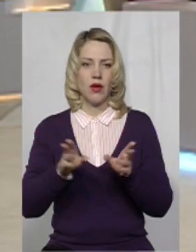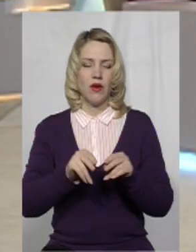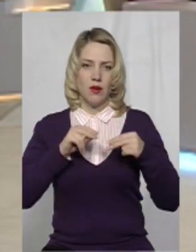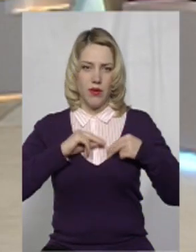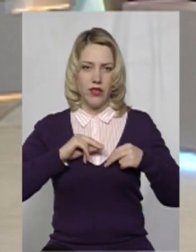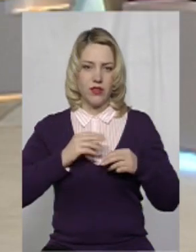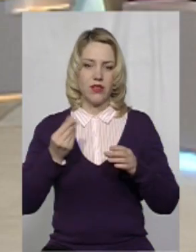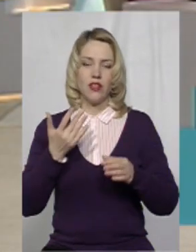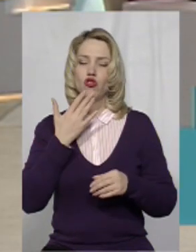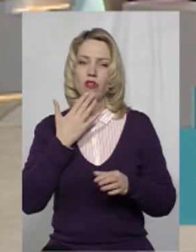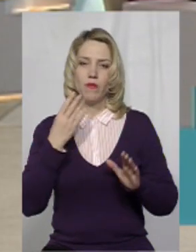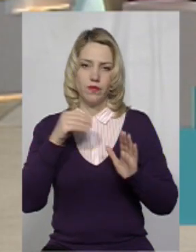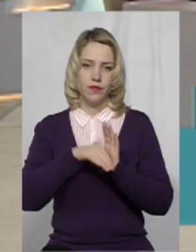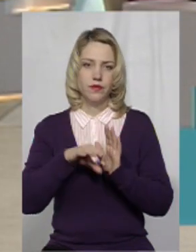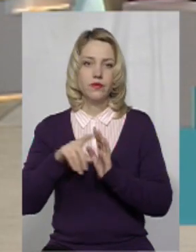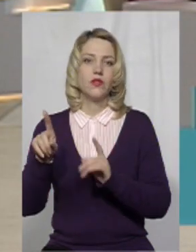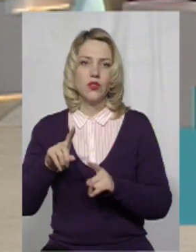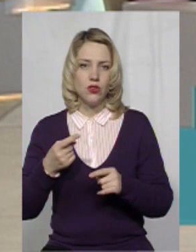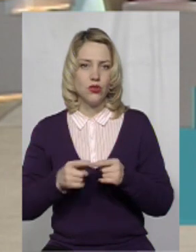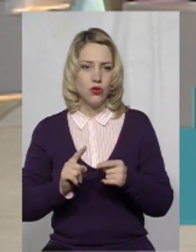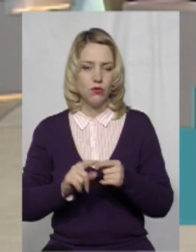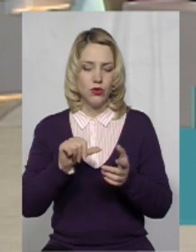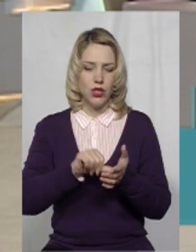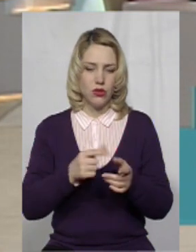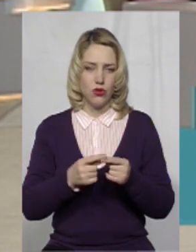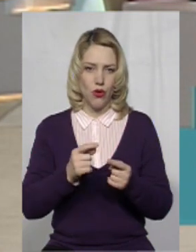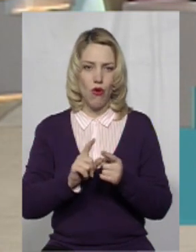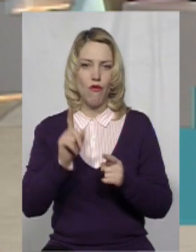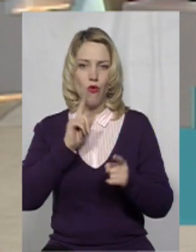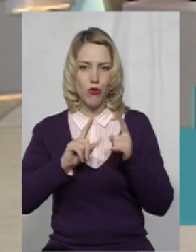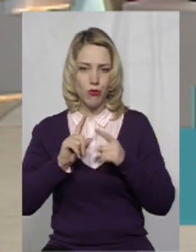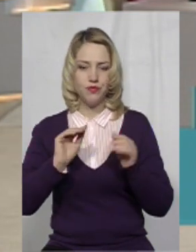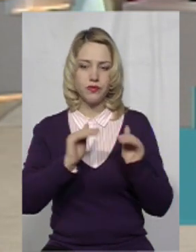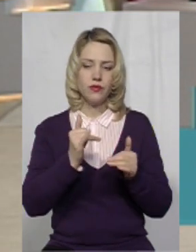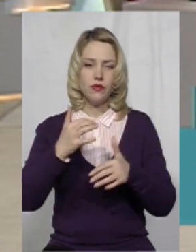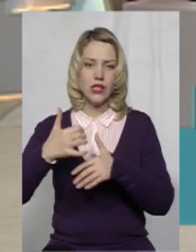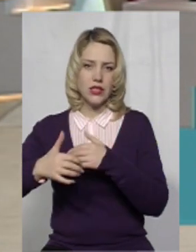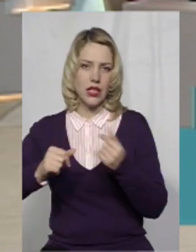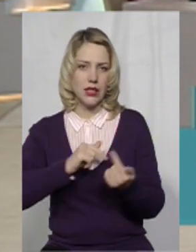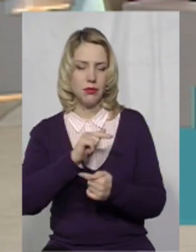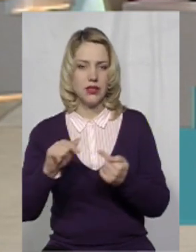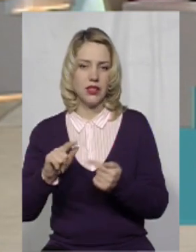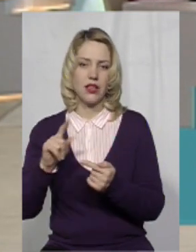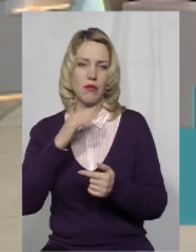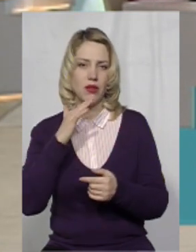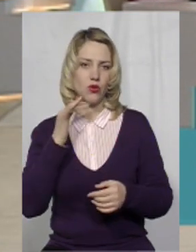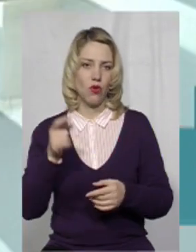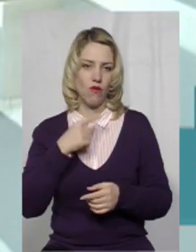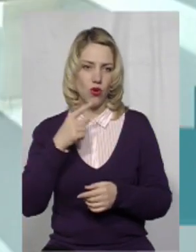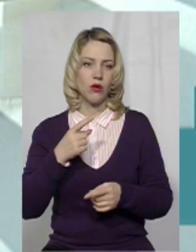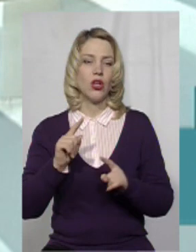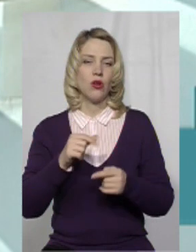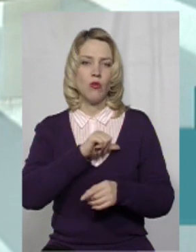інвестиціями. А саме, щоб учасниками форуму став саме той самий малий і середній бізнес, про який ми дуже часто говоримо. Тому ми навіть